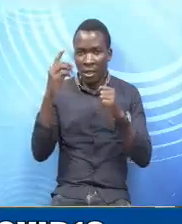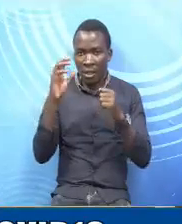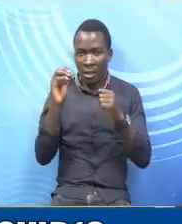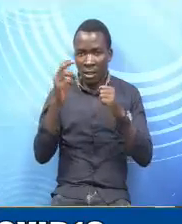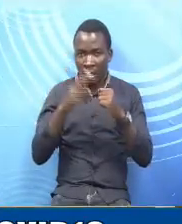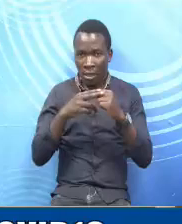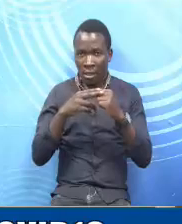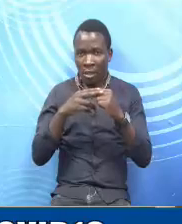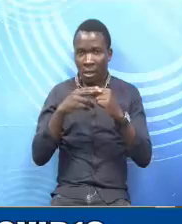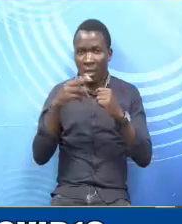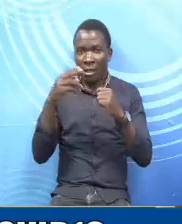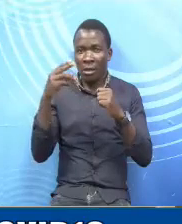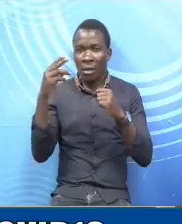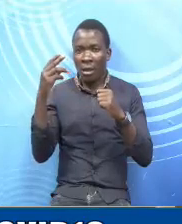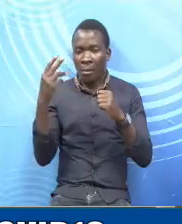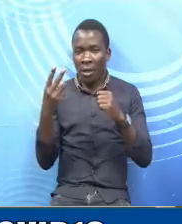107